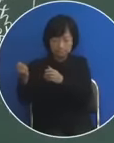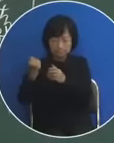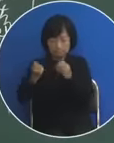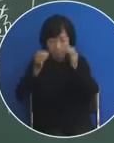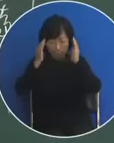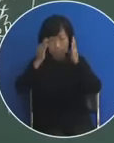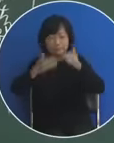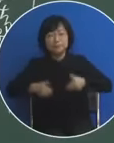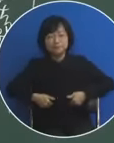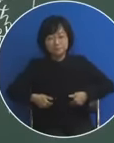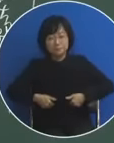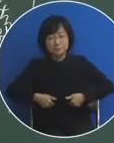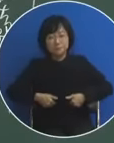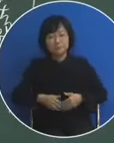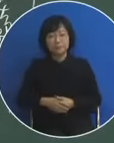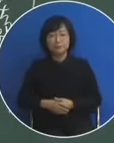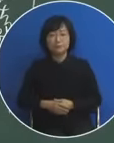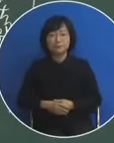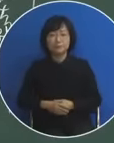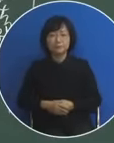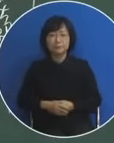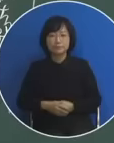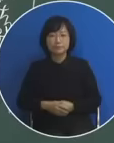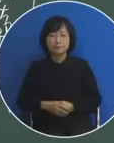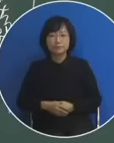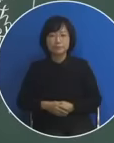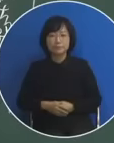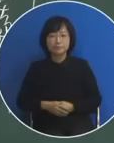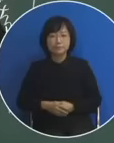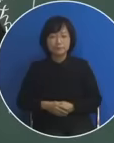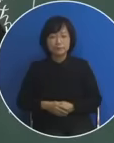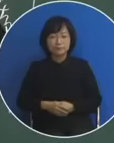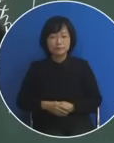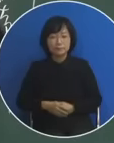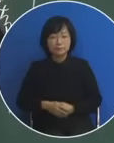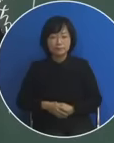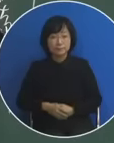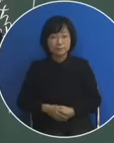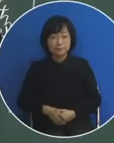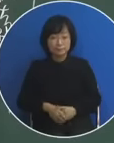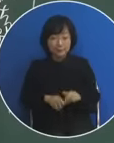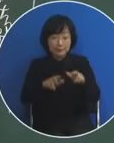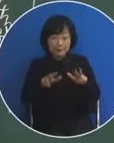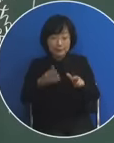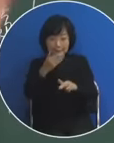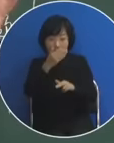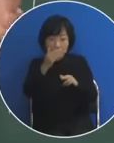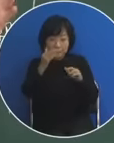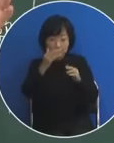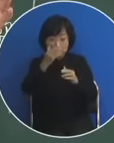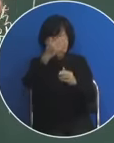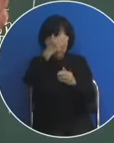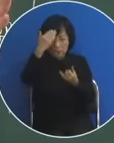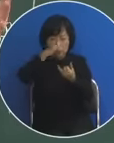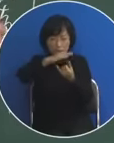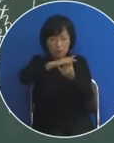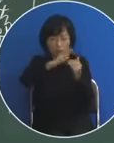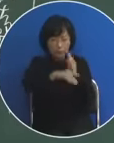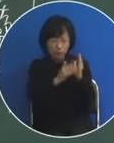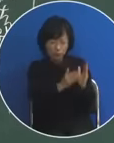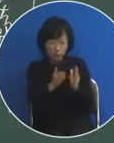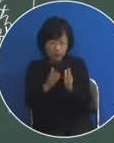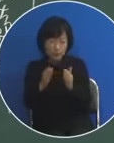예, 지금 여러분들이 이 누리는 시간은 나중 나이 들어서 굉장히 오래 가는 응답이기